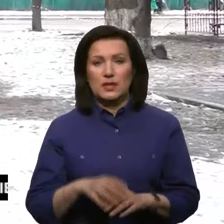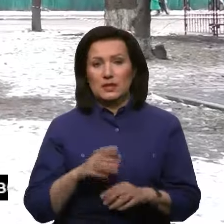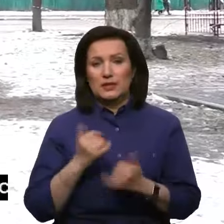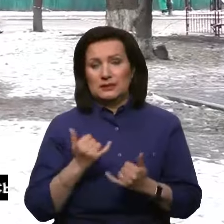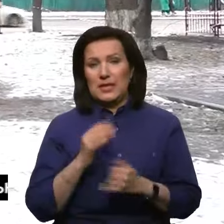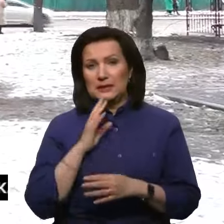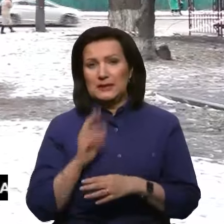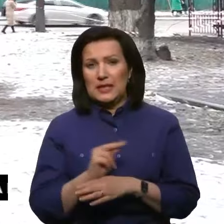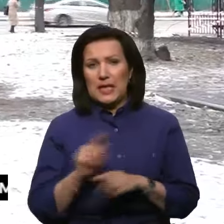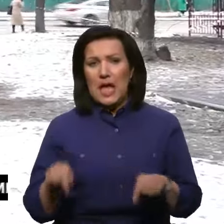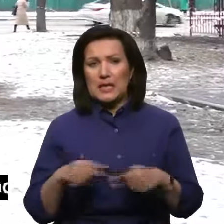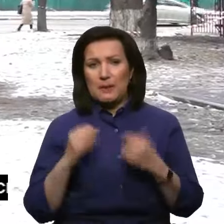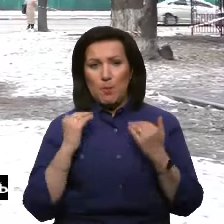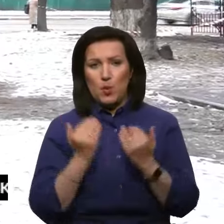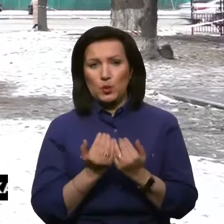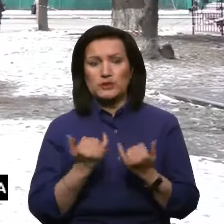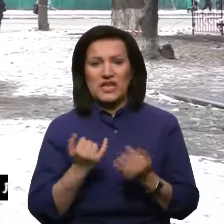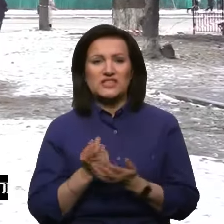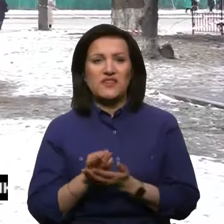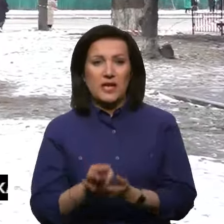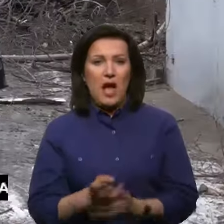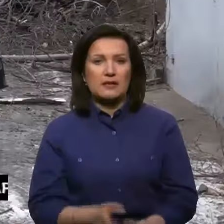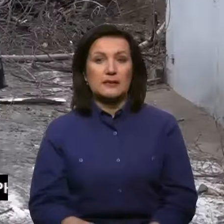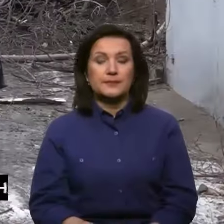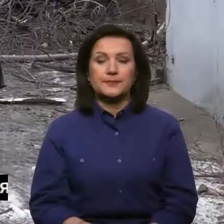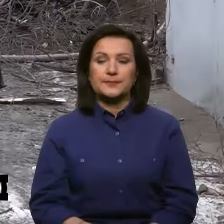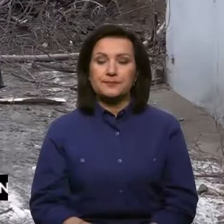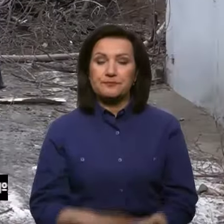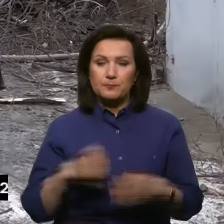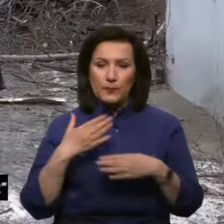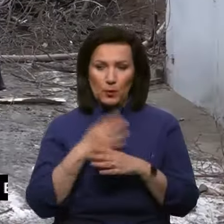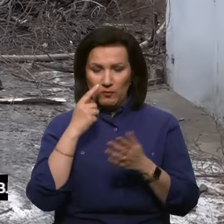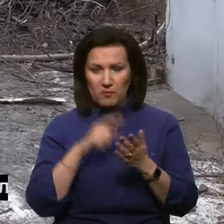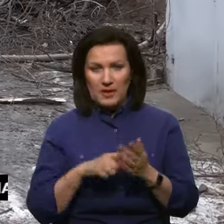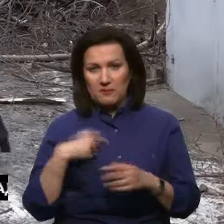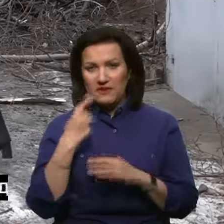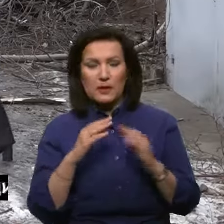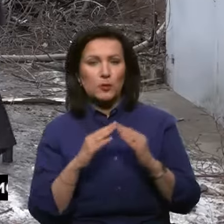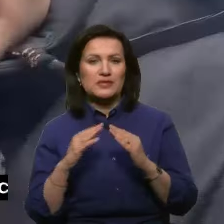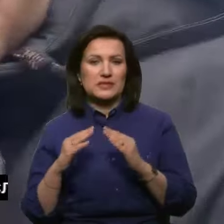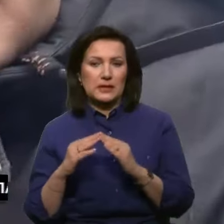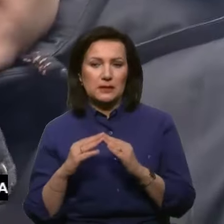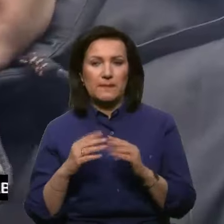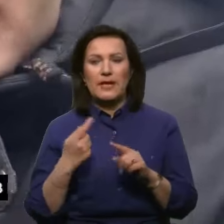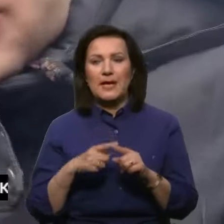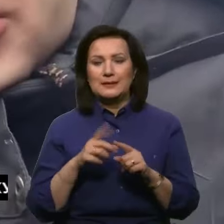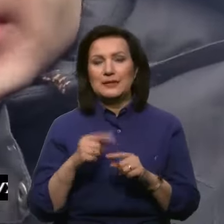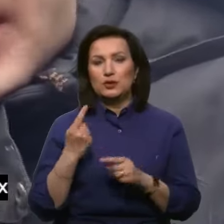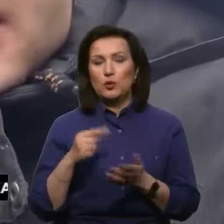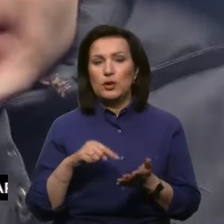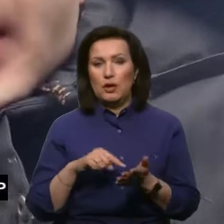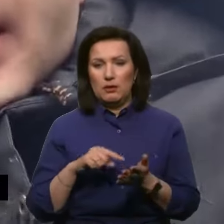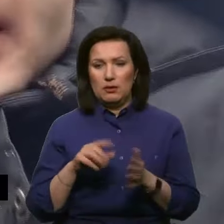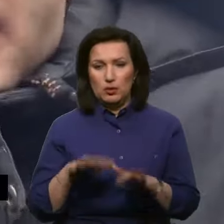її зараз реанімують. Вона зараз в лікарні. Уламки впали і в приватному секторі. Це, власне, ще одна точка